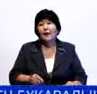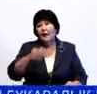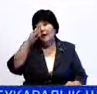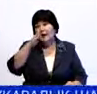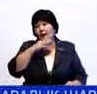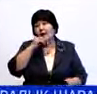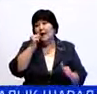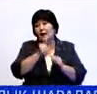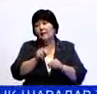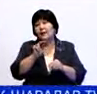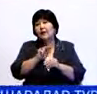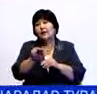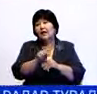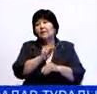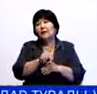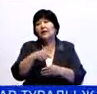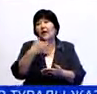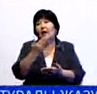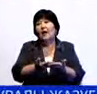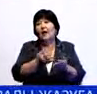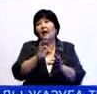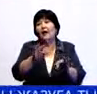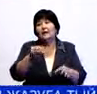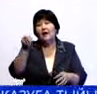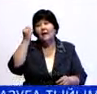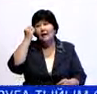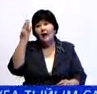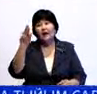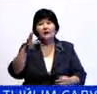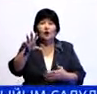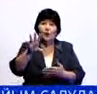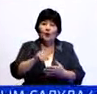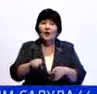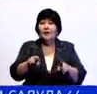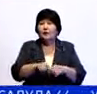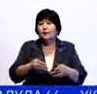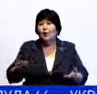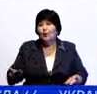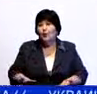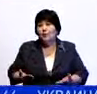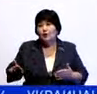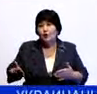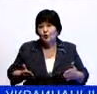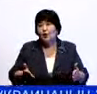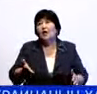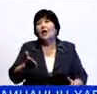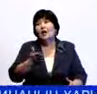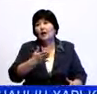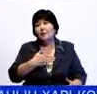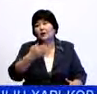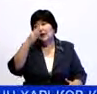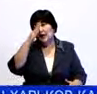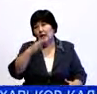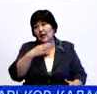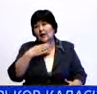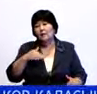Әкенің әрбір тәлімі, тәрбиесі, айтқан ақылдары, өнегесі, тіпті мына өмір жолында болсын, мен сол